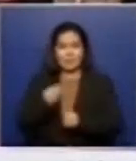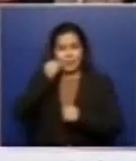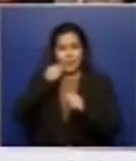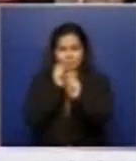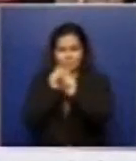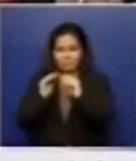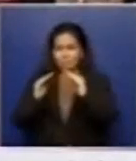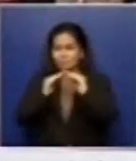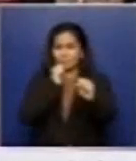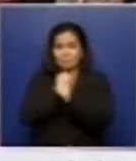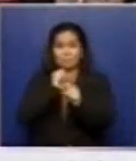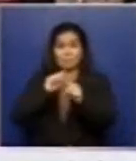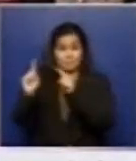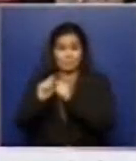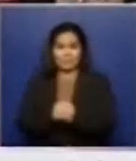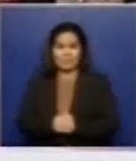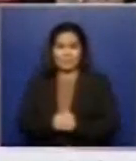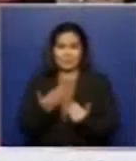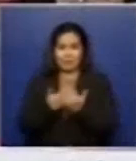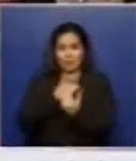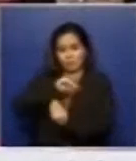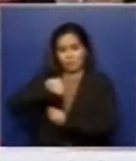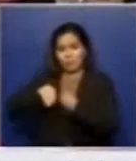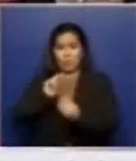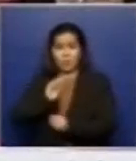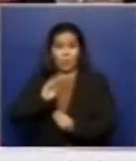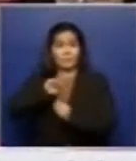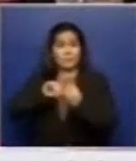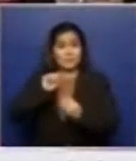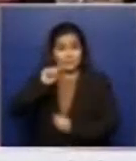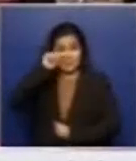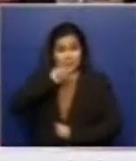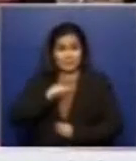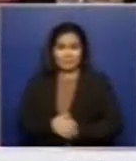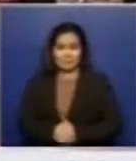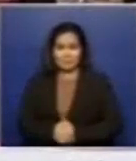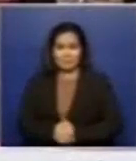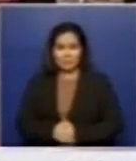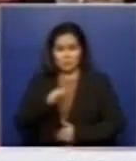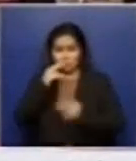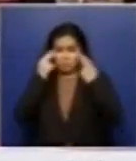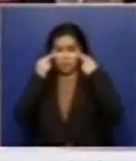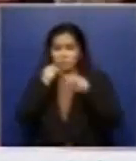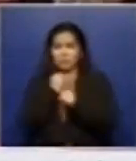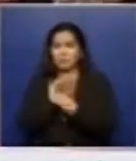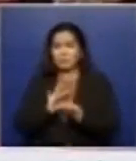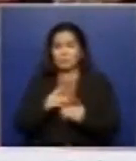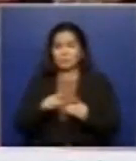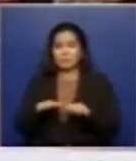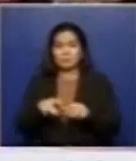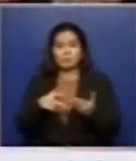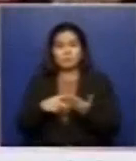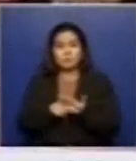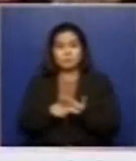านบ้างไปทำอะไรบ้างแล้วเงินมันก็จะสะพัดเงินมันก็จะหมุนแต่ถ้าท่านนายกไม่ทำครับ